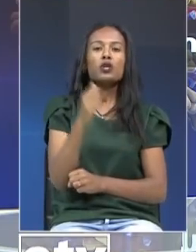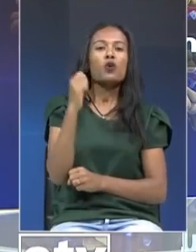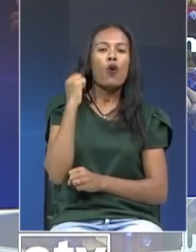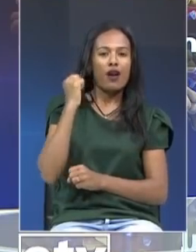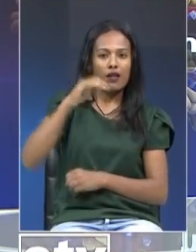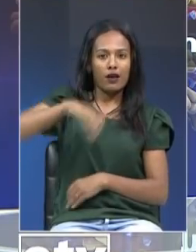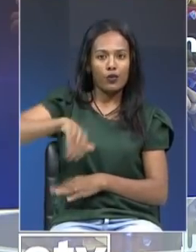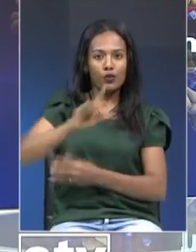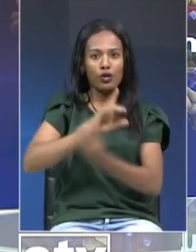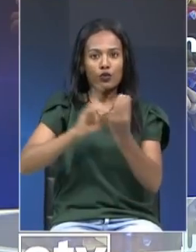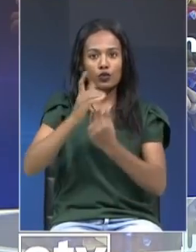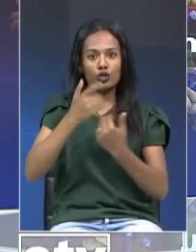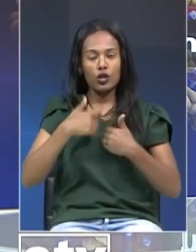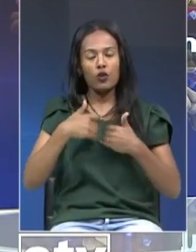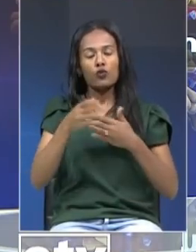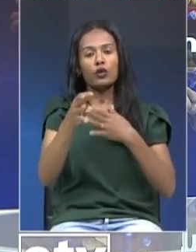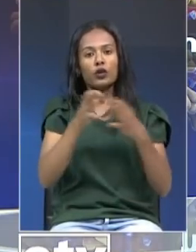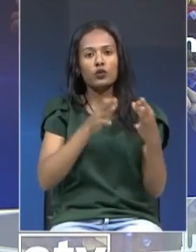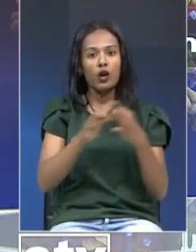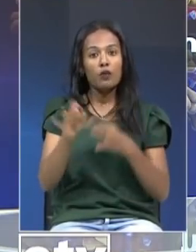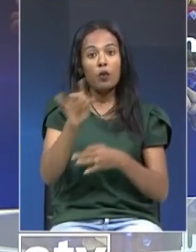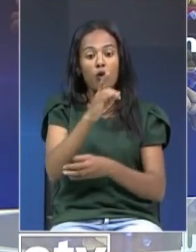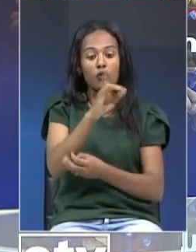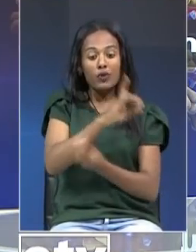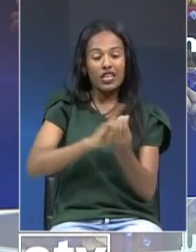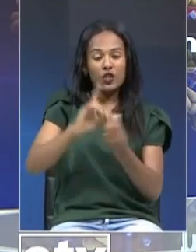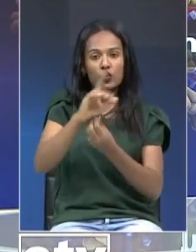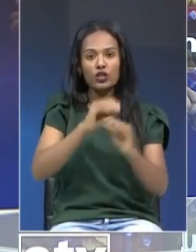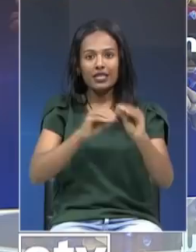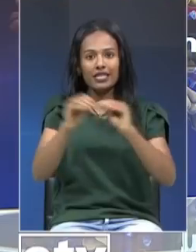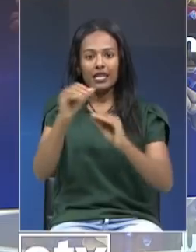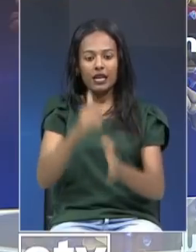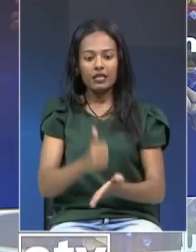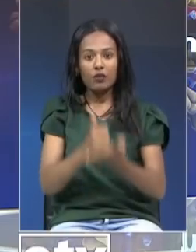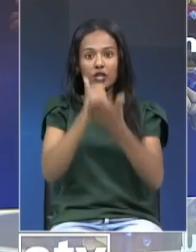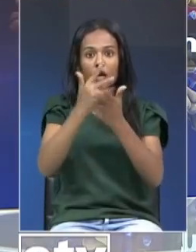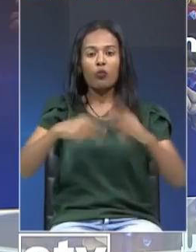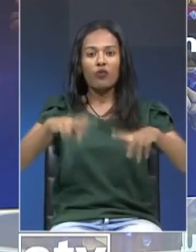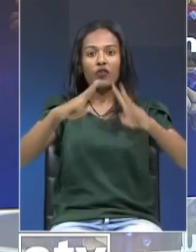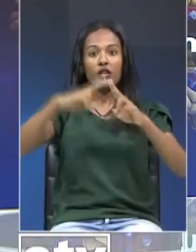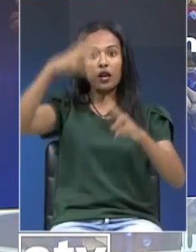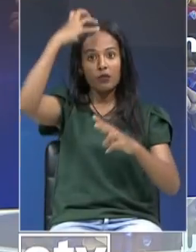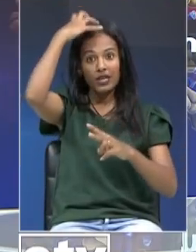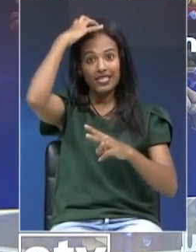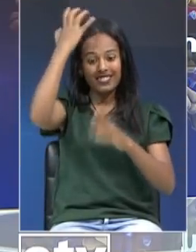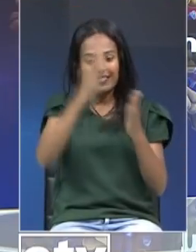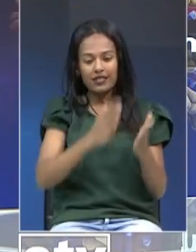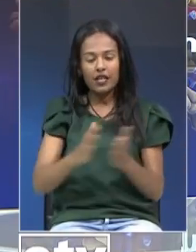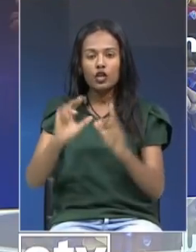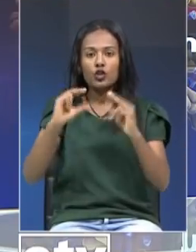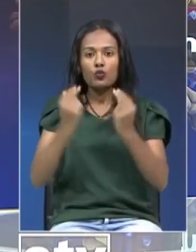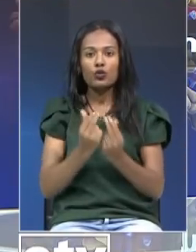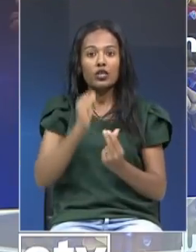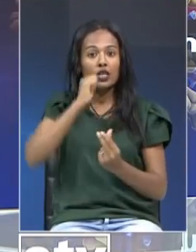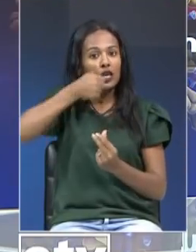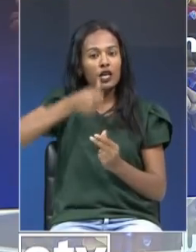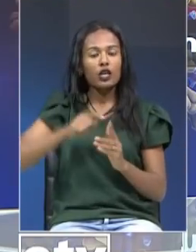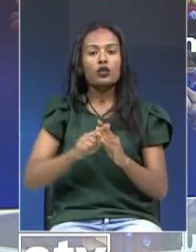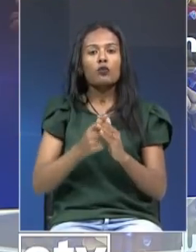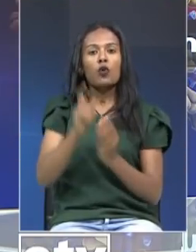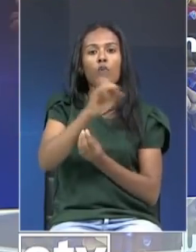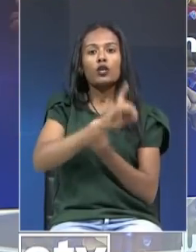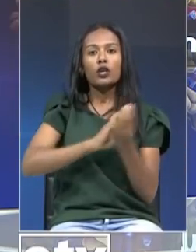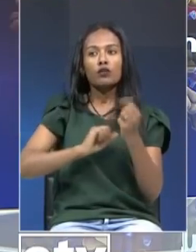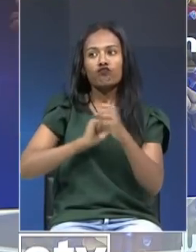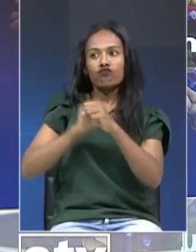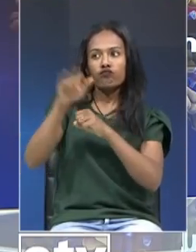የቀሩ ክልሎች እንዳሉም ገልጸዋል። በመሆኑም የክልሎችን እንቅስቃሴ የሚደግፍ በፌዴራል መንግስት የተዋቀረ ቡድን ከነገ ጀምሮ ወደ ክልሎች